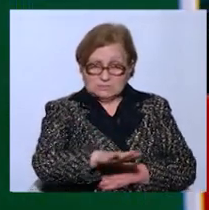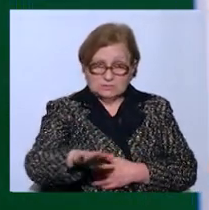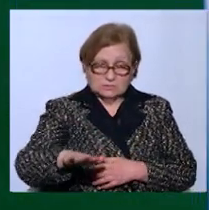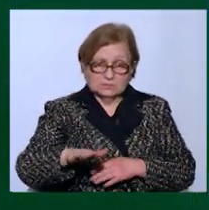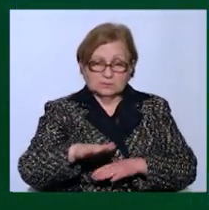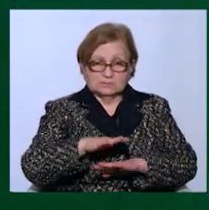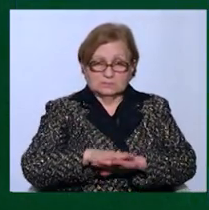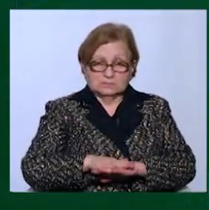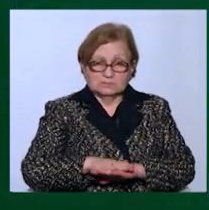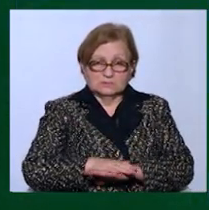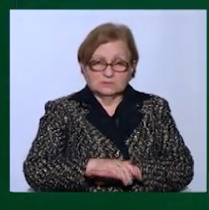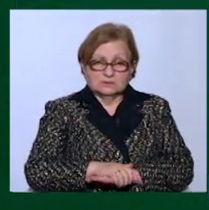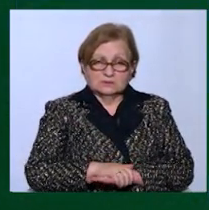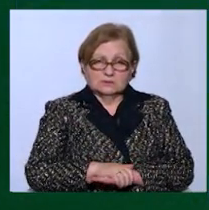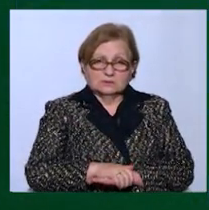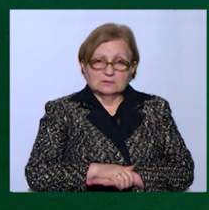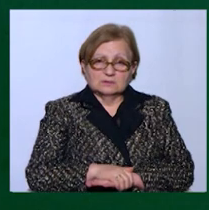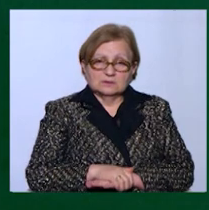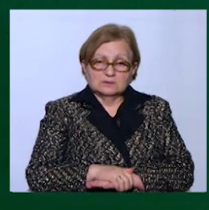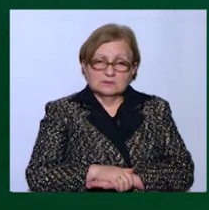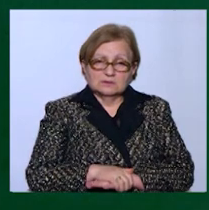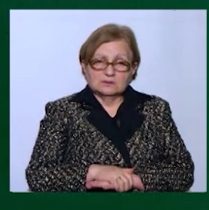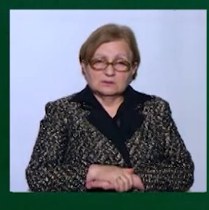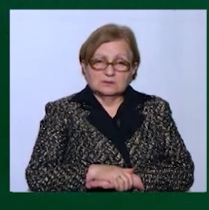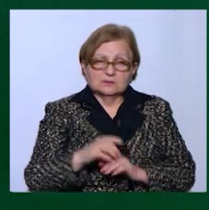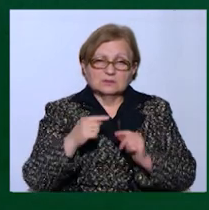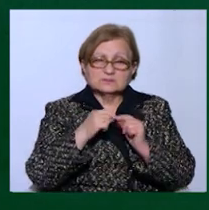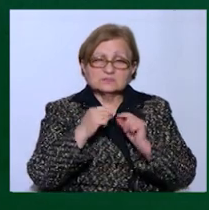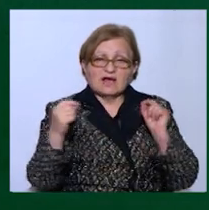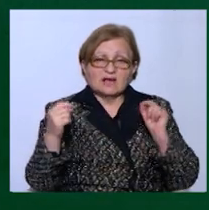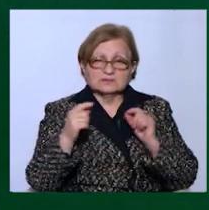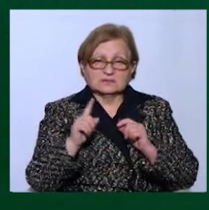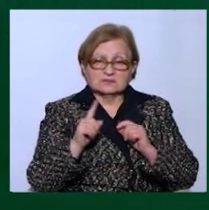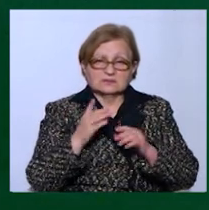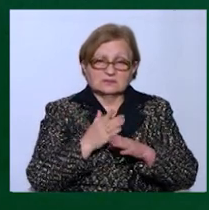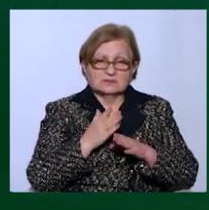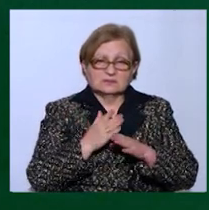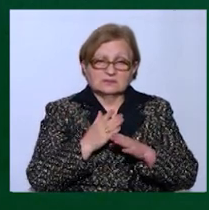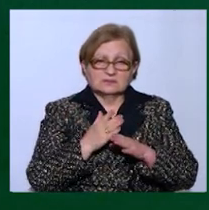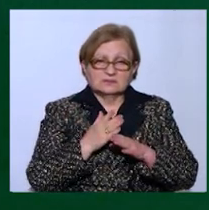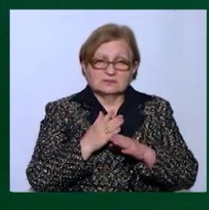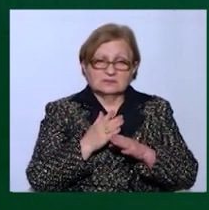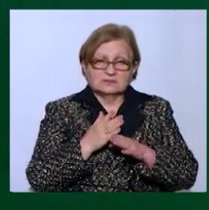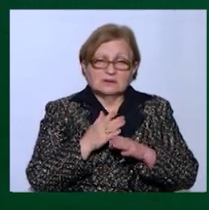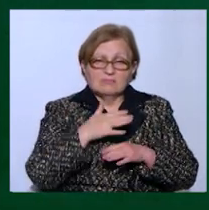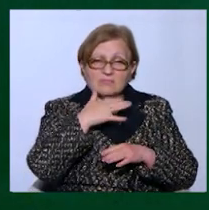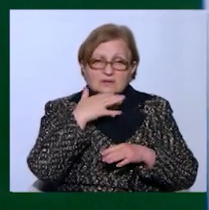ეს ყველაფერი იყოს ძალიან მკაფიო. მე რო კითხო უცებ, წახნაგი რა ფიგურაა? წახნაგი არის